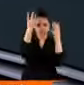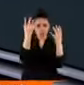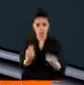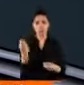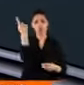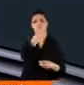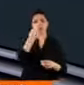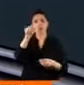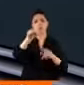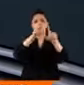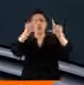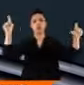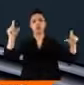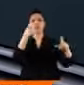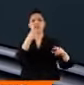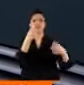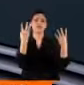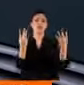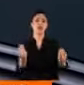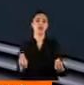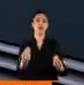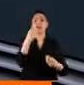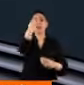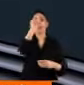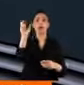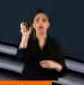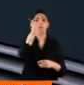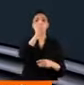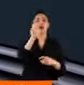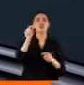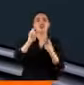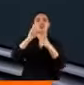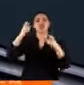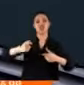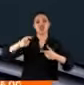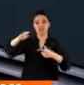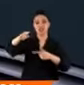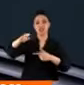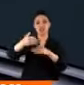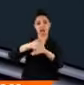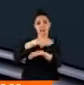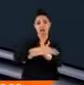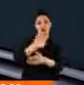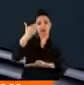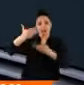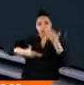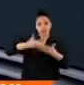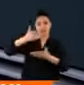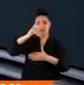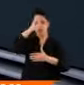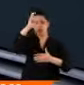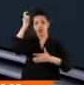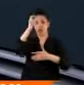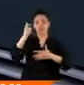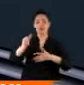işi bu noktaya getirdi diyebiliriz haritayı. Tek mavi il ise Şırnak. Daha önce Şırnak'tan yine bahsetmiştik. Tüm Türkiye'ye ilham